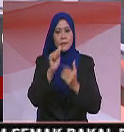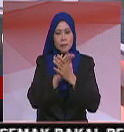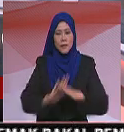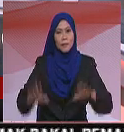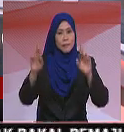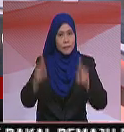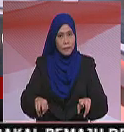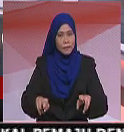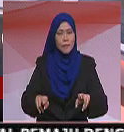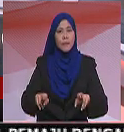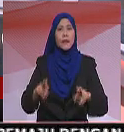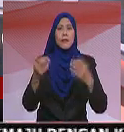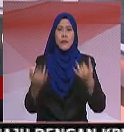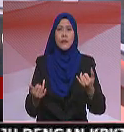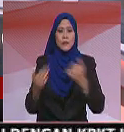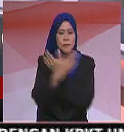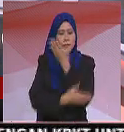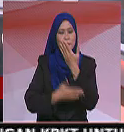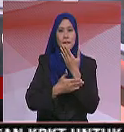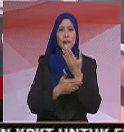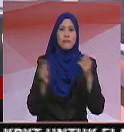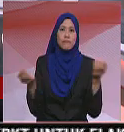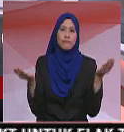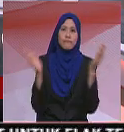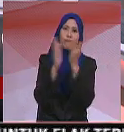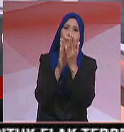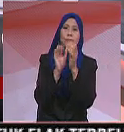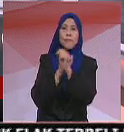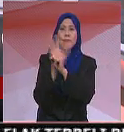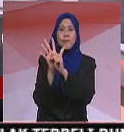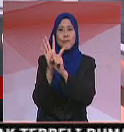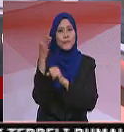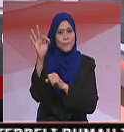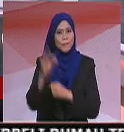keselamatan rakyat ketika negara dilanda wabak COVID-19.